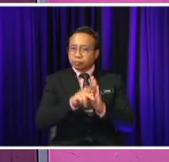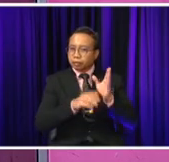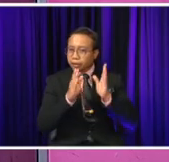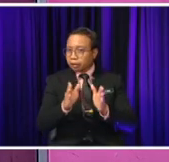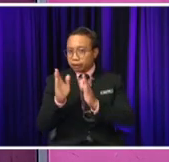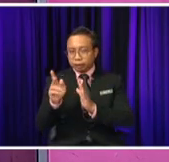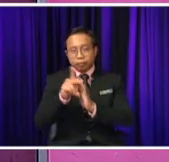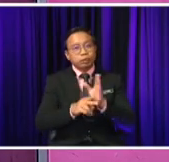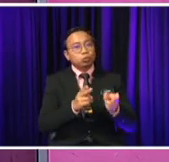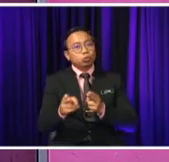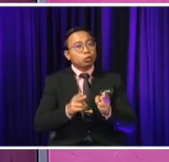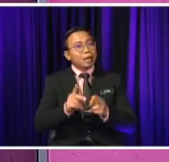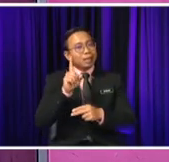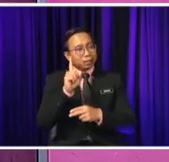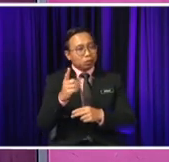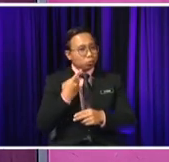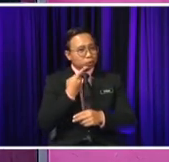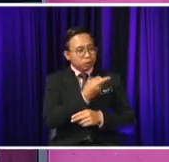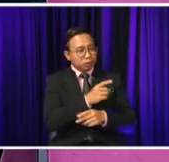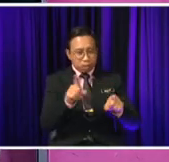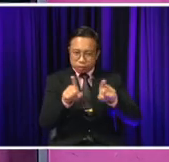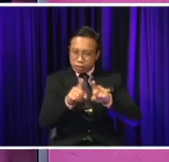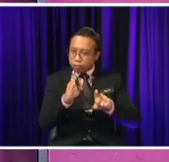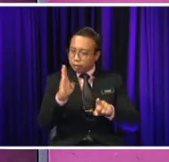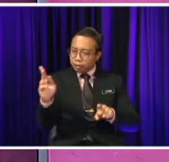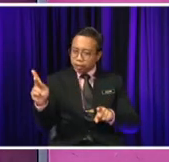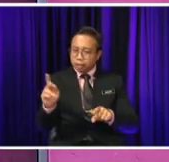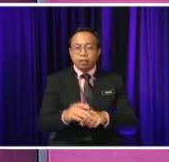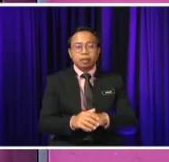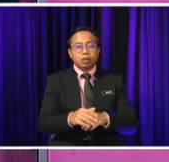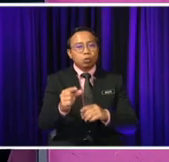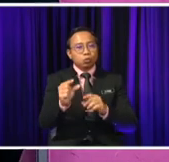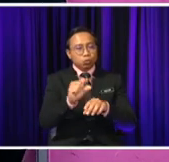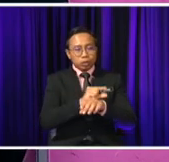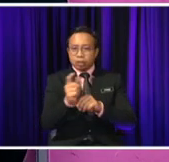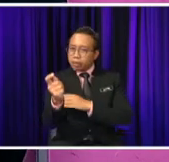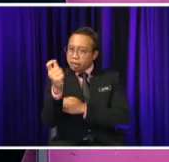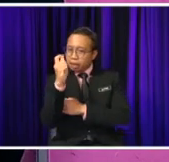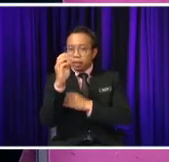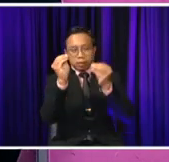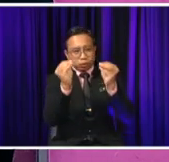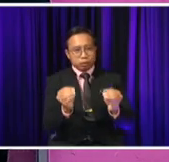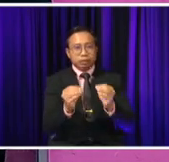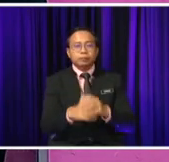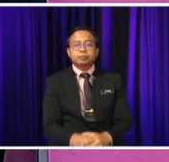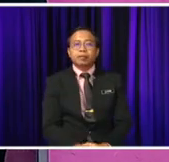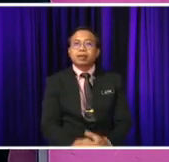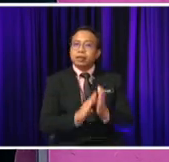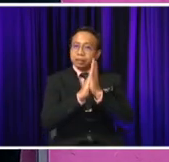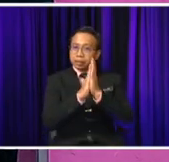pengurusan adalah sesuatu yang kita selaraskan tentang penggunaan tenaga manusia jadi